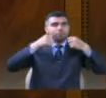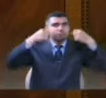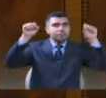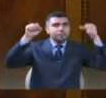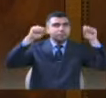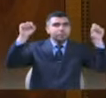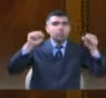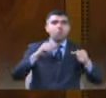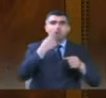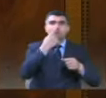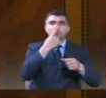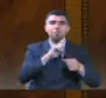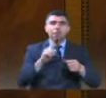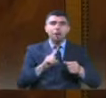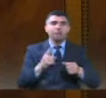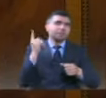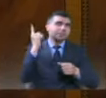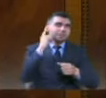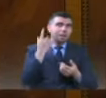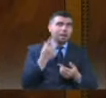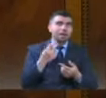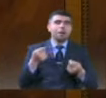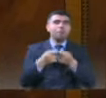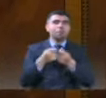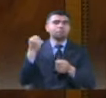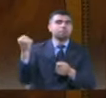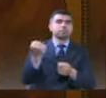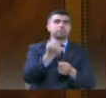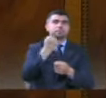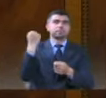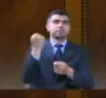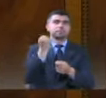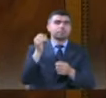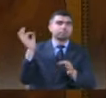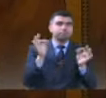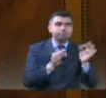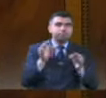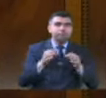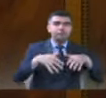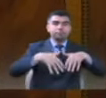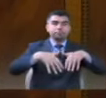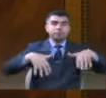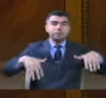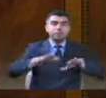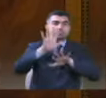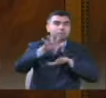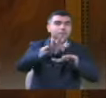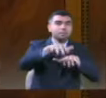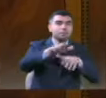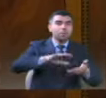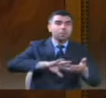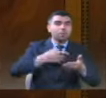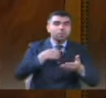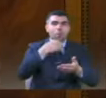مفهومة في هذا السياق، سمعنا محاولات للتأجيج إلى النزول إلى الشوارع. هذا المجتمع كان دائما محصنا